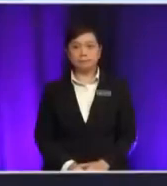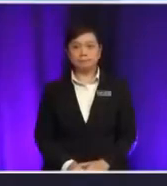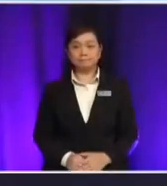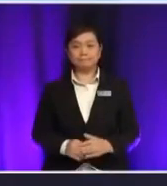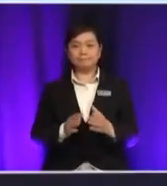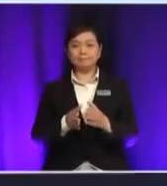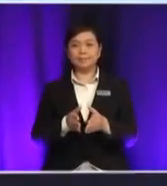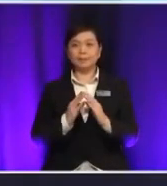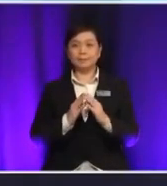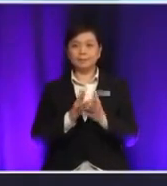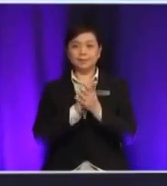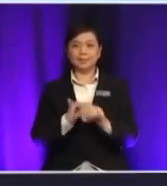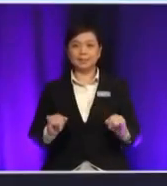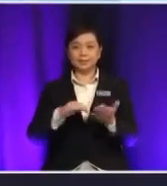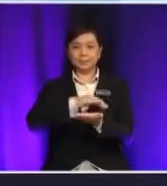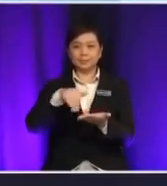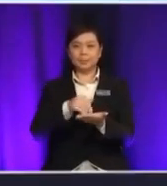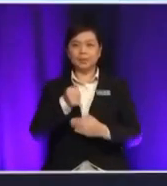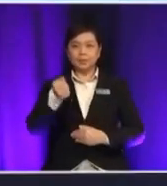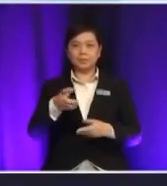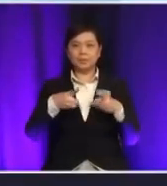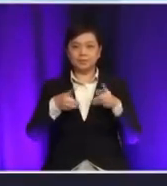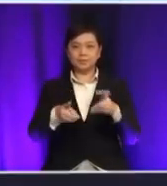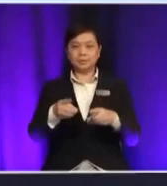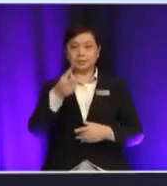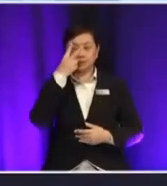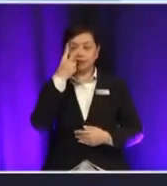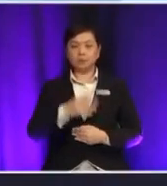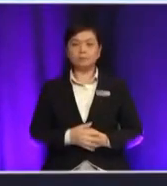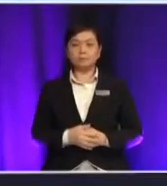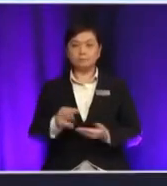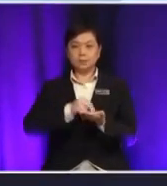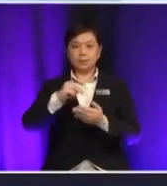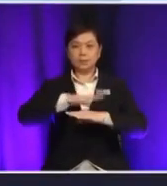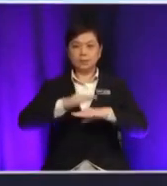salam sejahtera semua anda sedang menonton slot Menengah Atas bersama